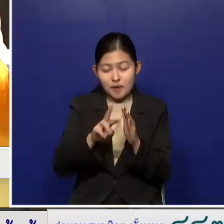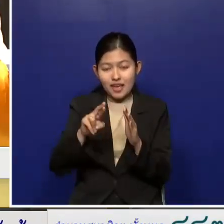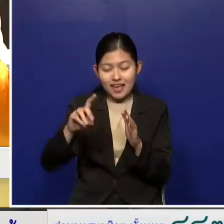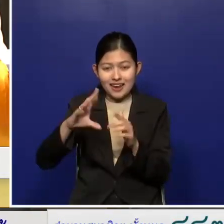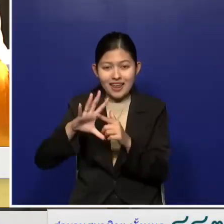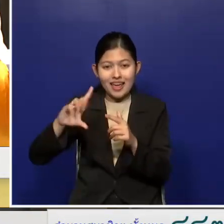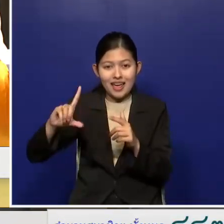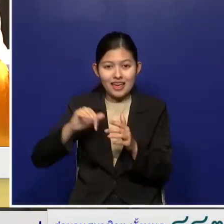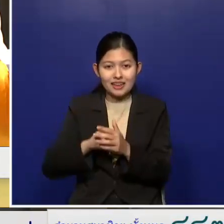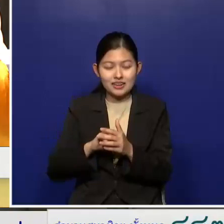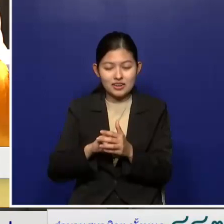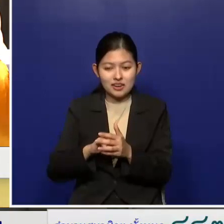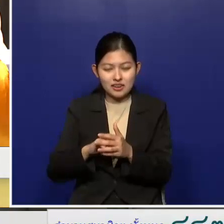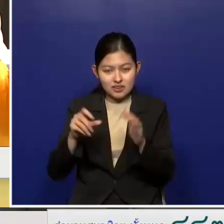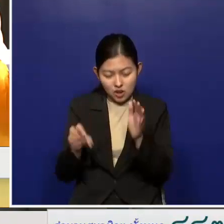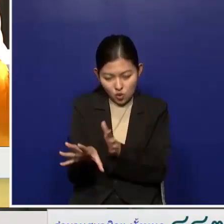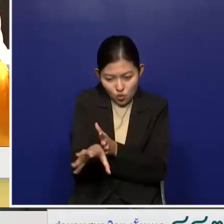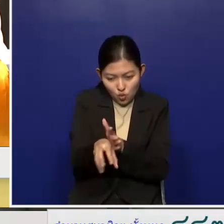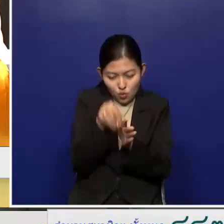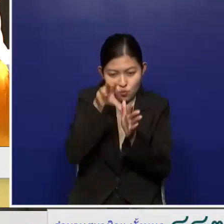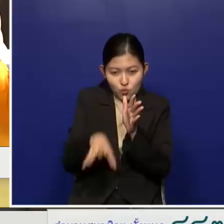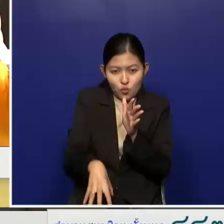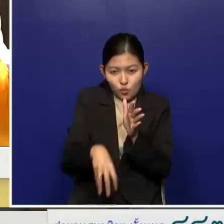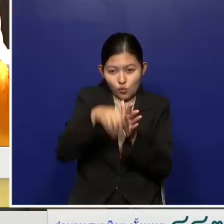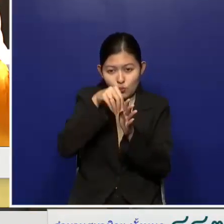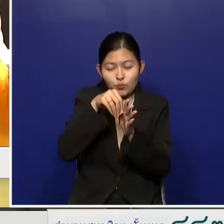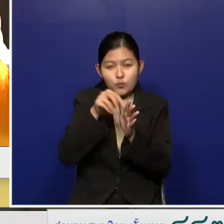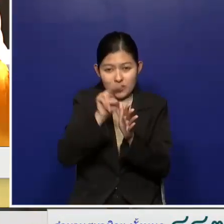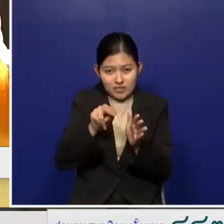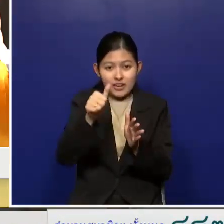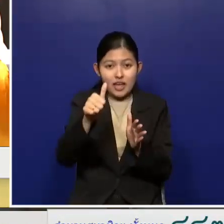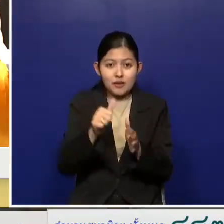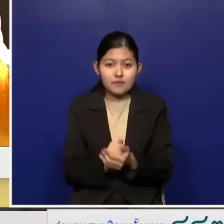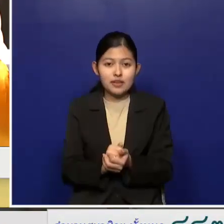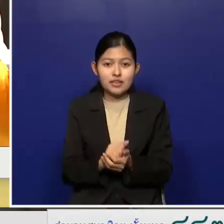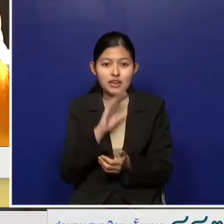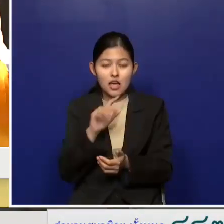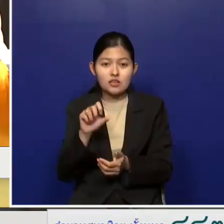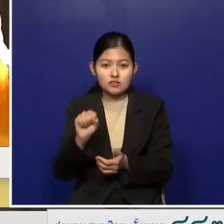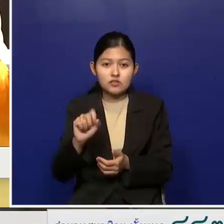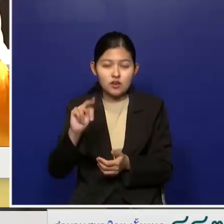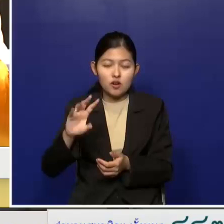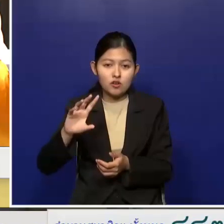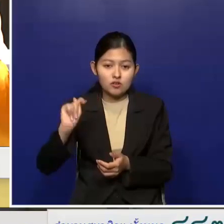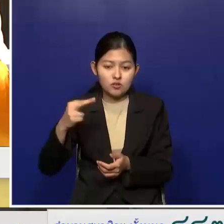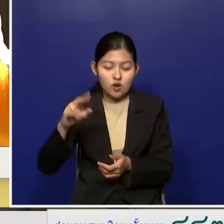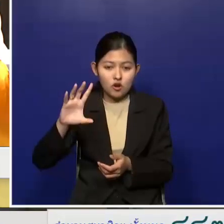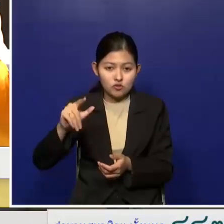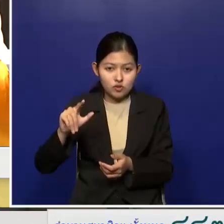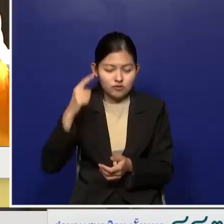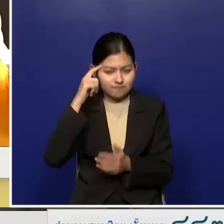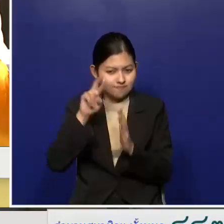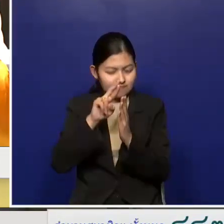ามารถนำขึ้นมาใช้โดยที่ไม่มีผลกระทบด้วยเป็นไปได้ไหมคะว่าถ้าทางสน.ทช.นะคะจะปรับนโยบ